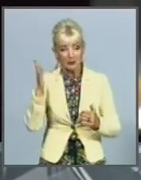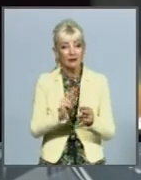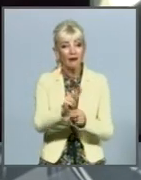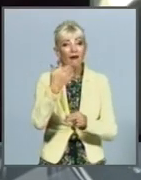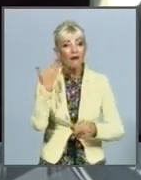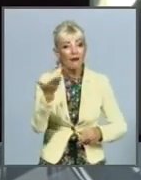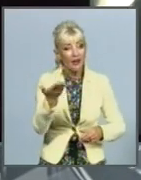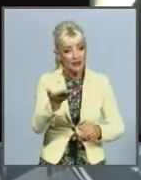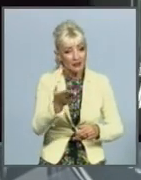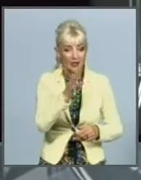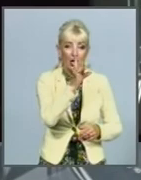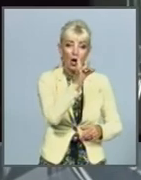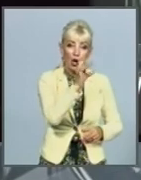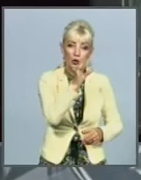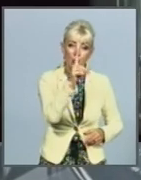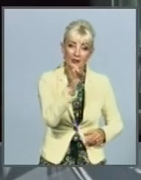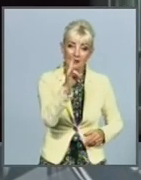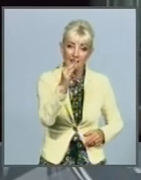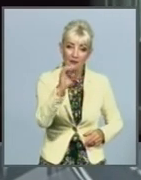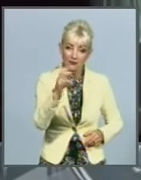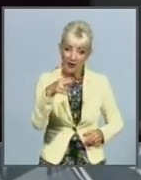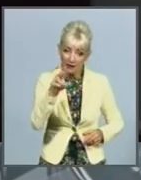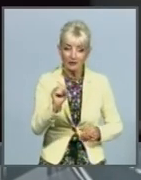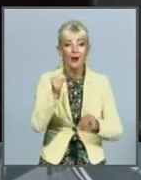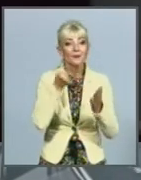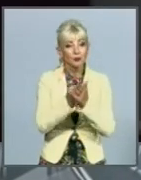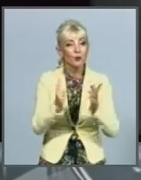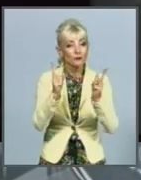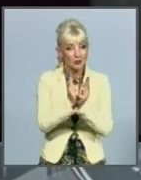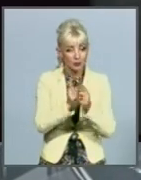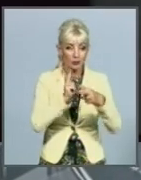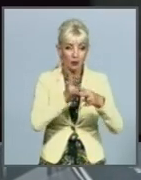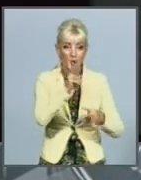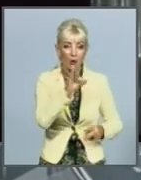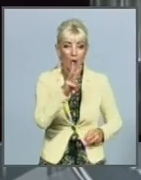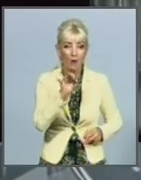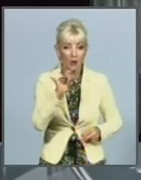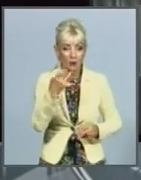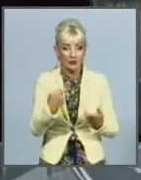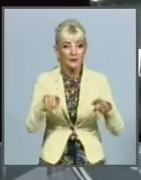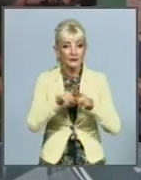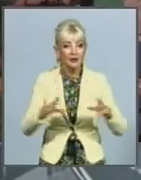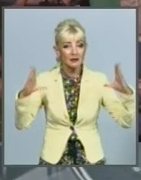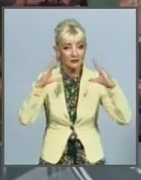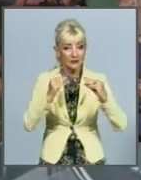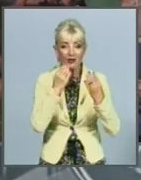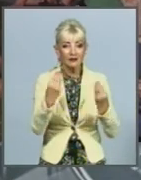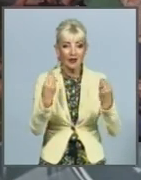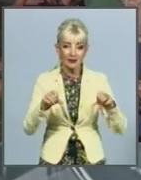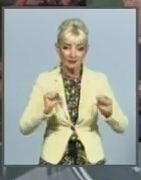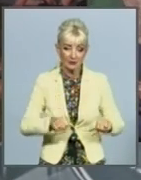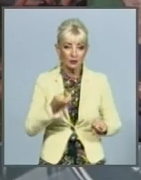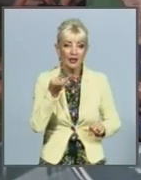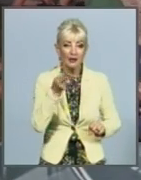від Розенфельда та зустріч із доктором Комаровським. Подібні вечори, наголошують харків'яни, ідеальна можливість